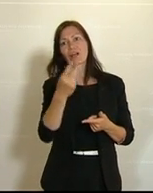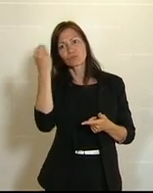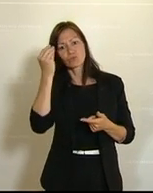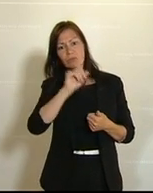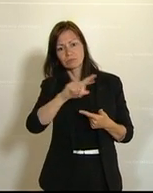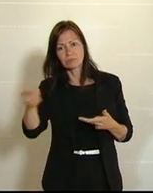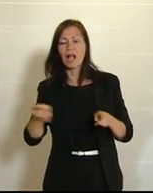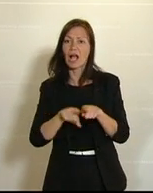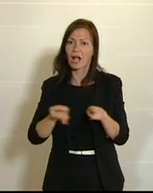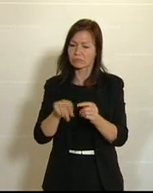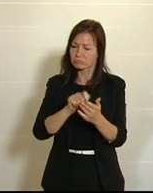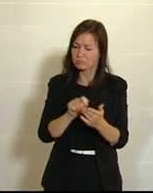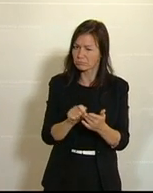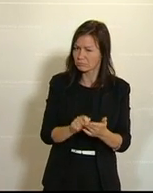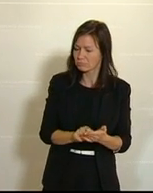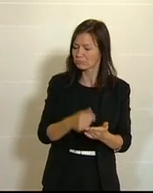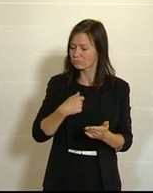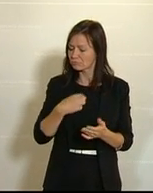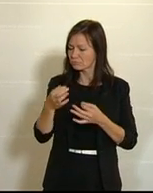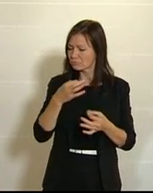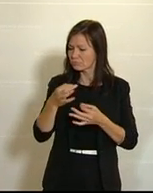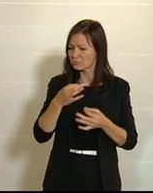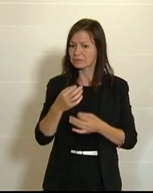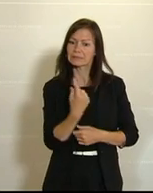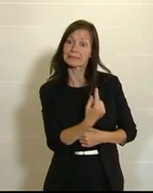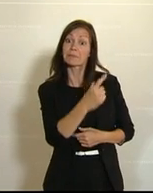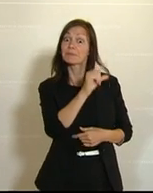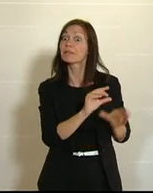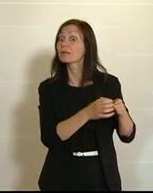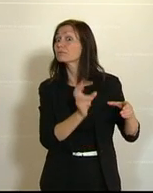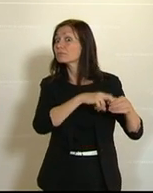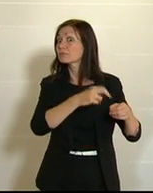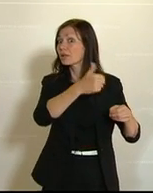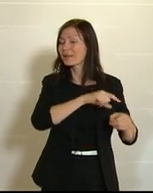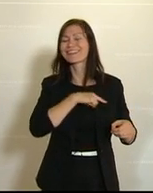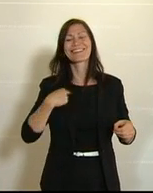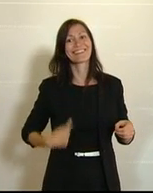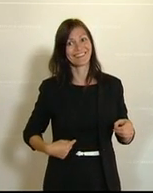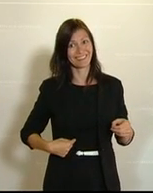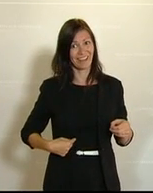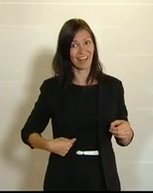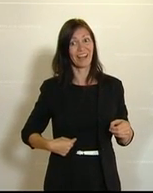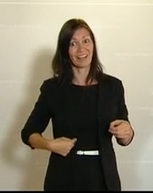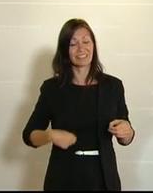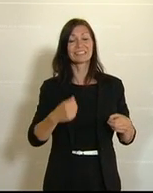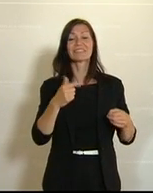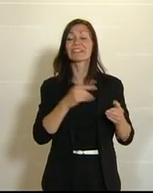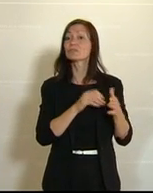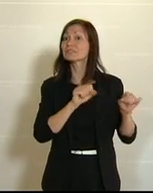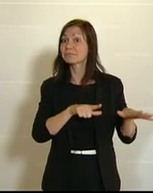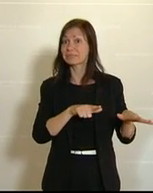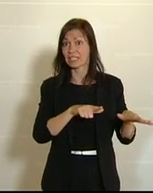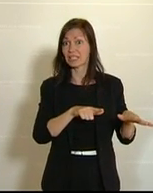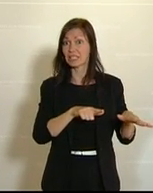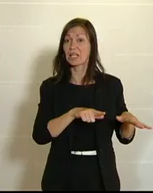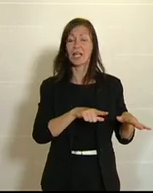Als Angehörige einer Minderheit in China gerät sie 2017 in die Mühlen des chinesischen Unterdrückungsapparats. Sie wird